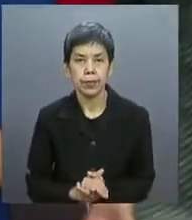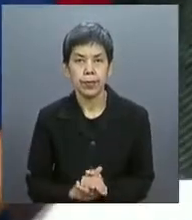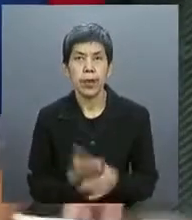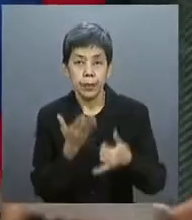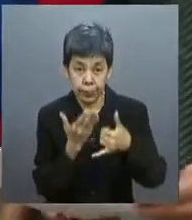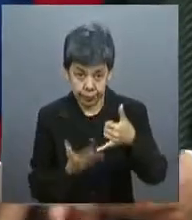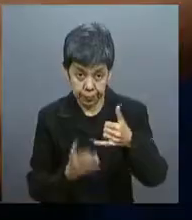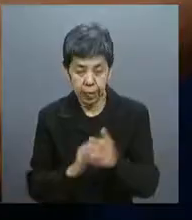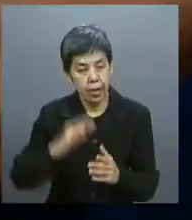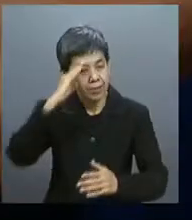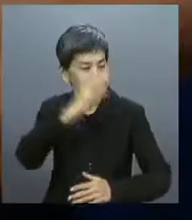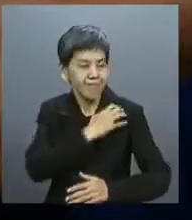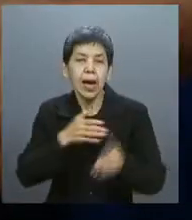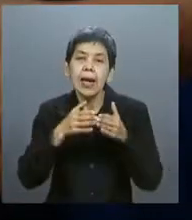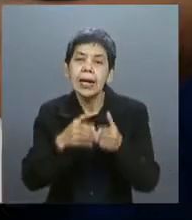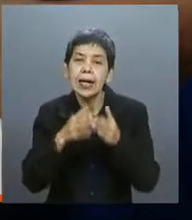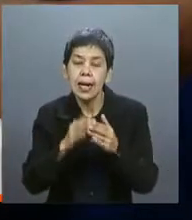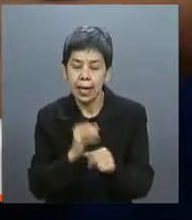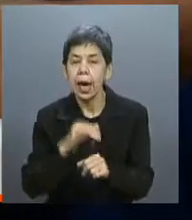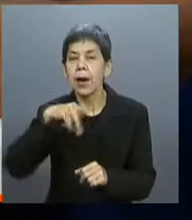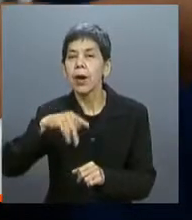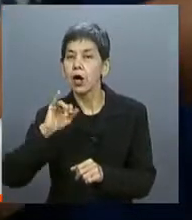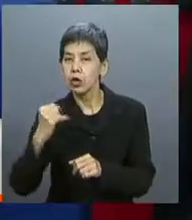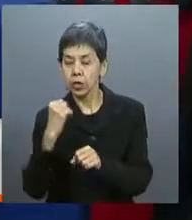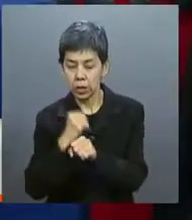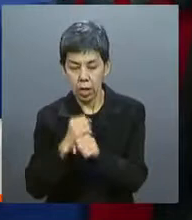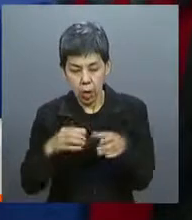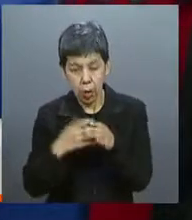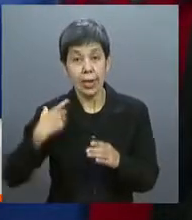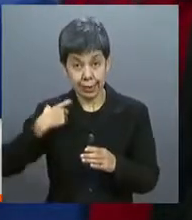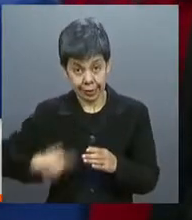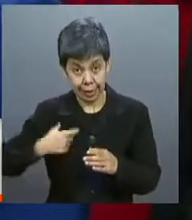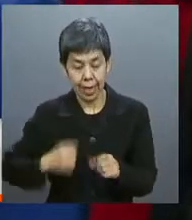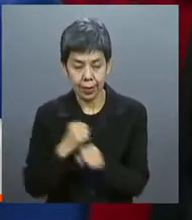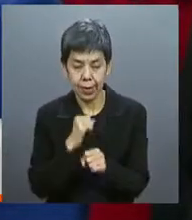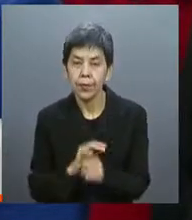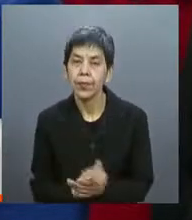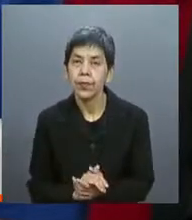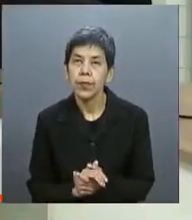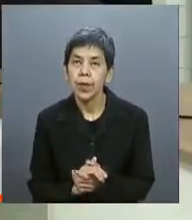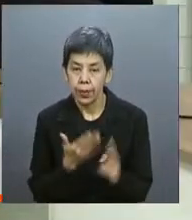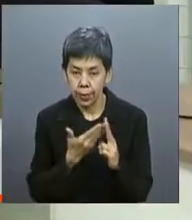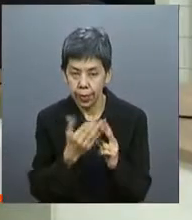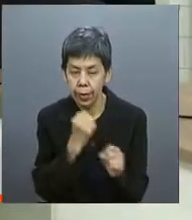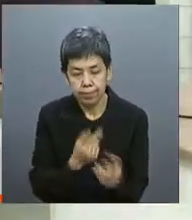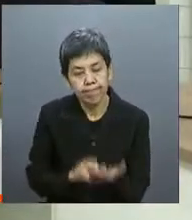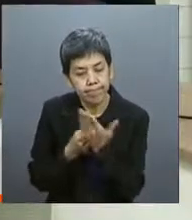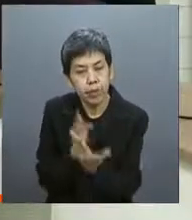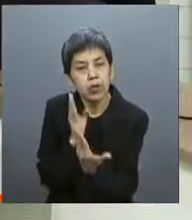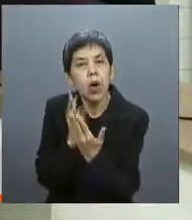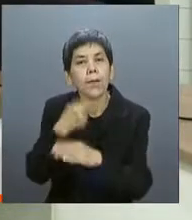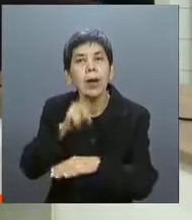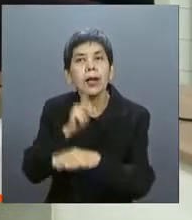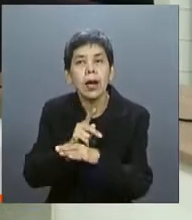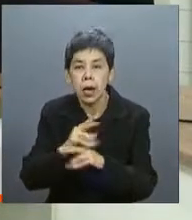พลเรือเอกประจุลตามประทีปสมาชิกสปท.พร้อมด้วยทีมทนายความนำโดยนายนิติธรล้ำเหลือยื่นหนังสือต่อประธ